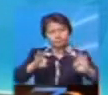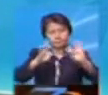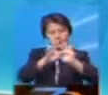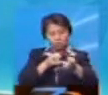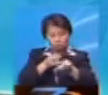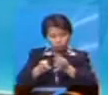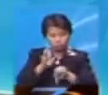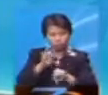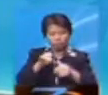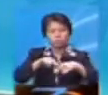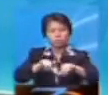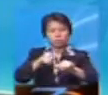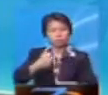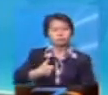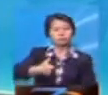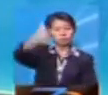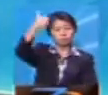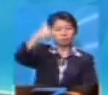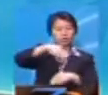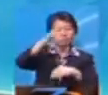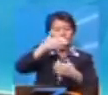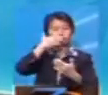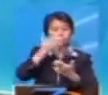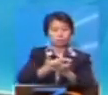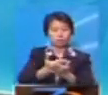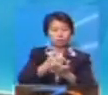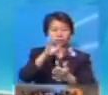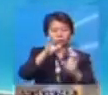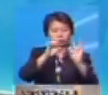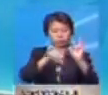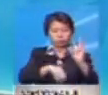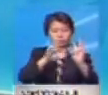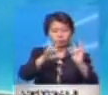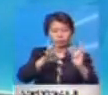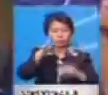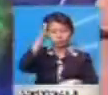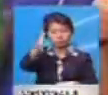BN mengekalkan kemenangan yang lebih cemerlang 7 Mei depan.